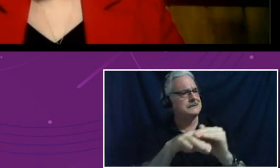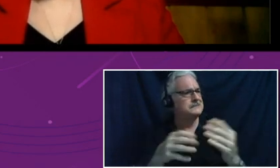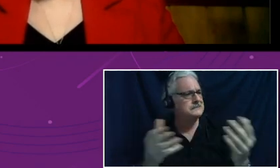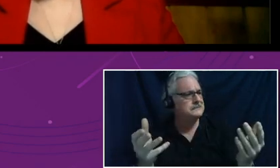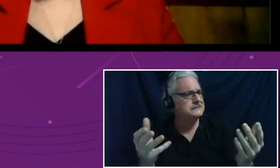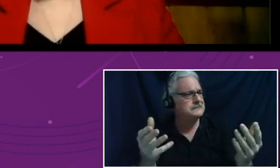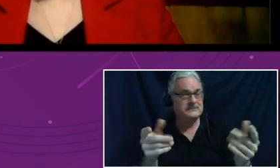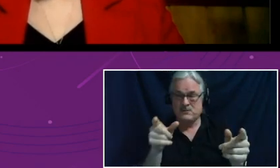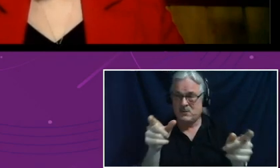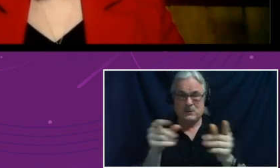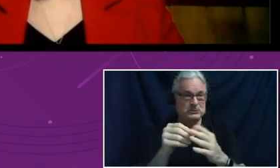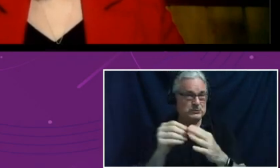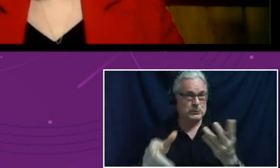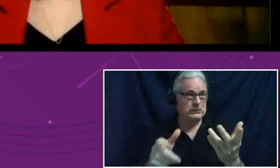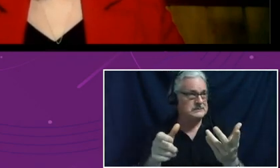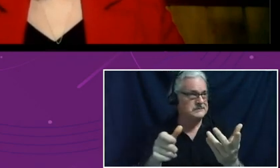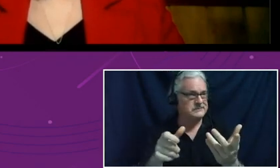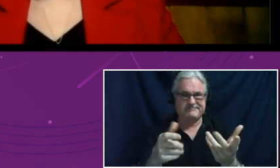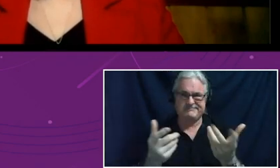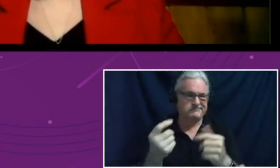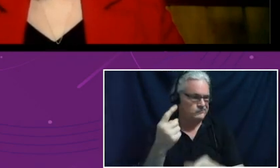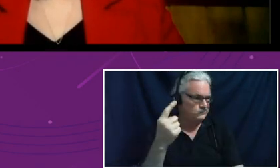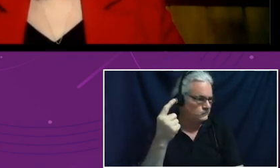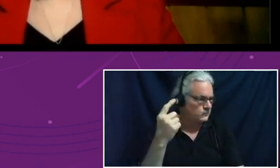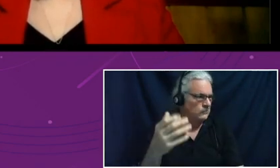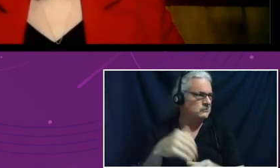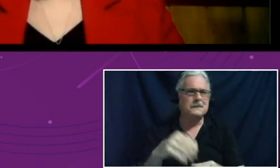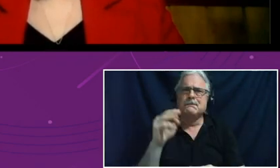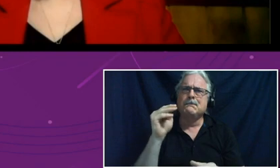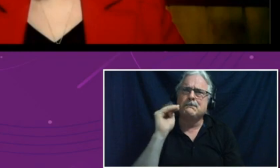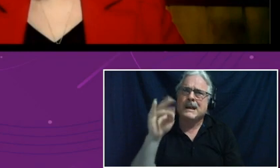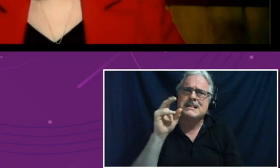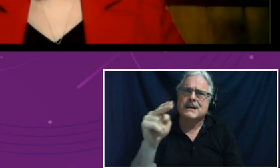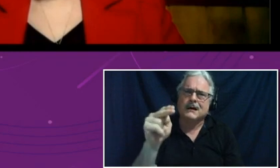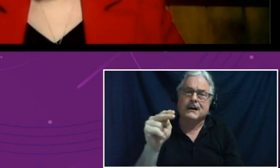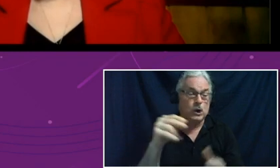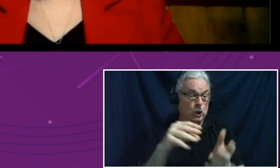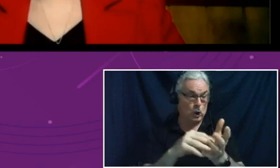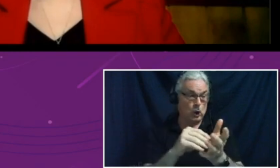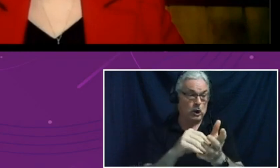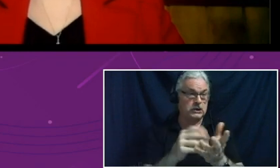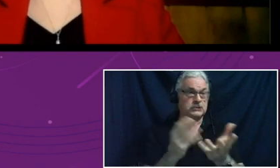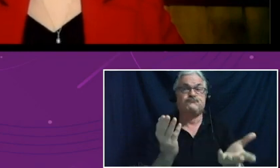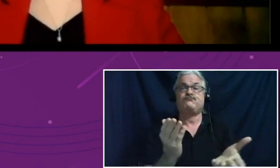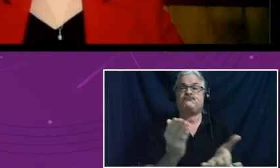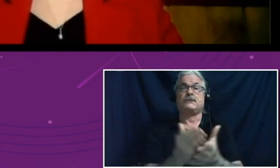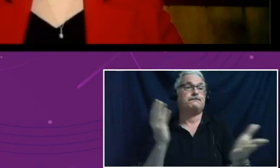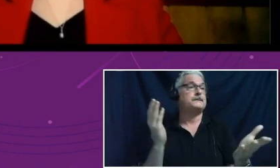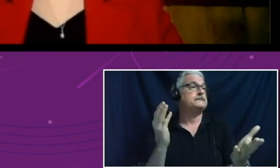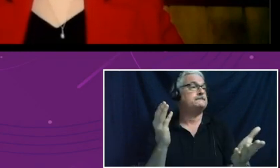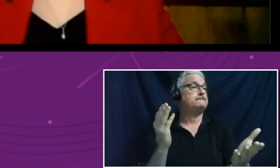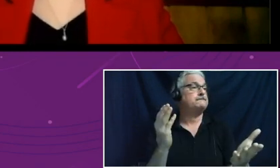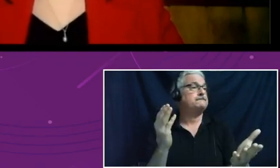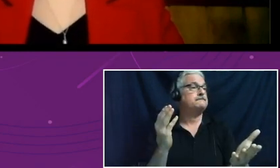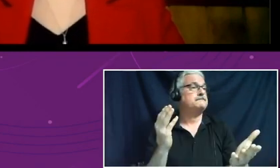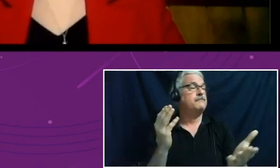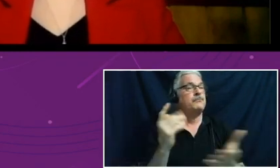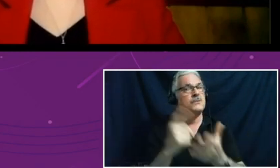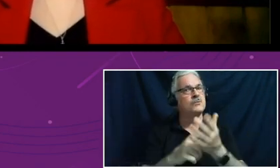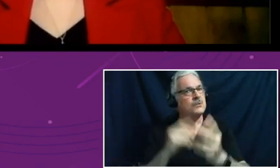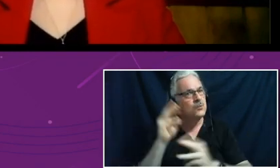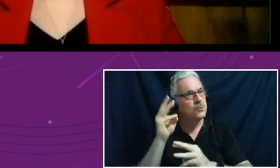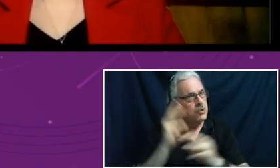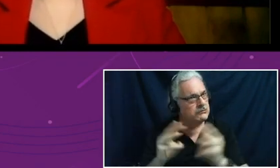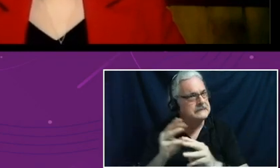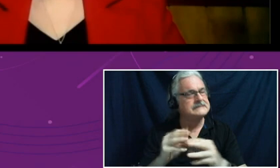Donc ces élèves-là, qui sont au nombre de centaines de millions, ont pratiquement cessé d'apprendre. Et ce qui nous inquiète tous, comme vous